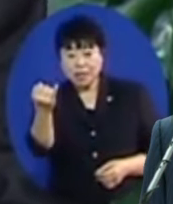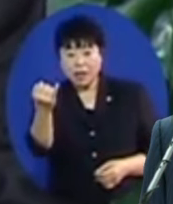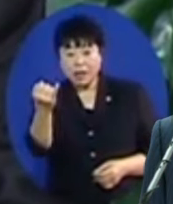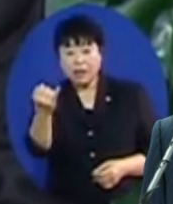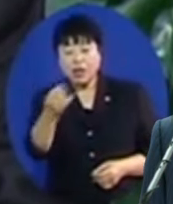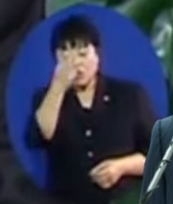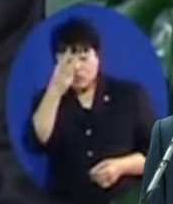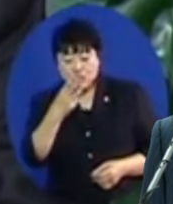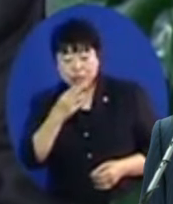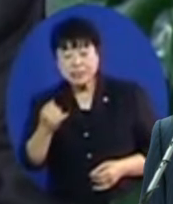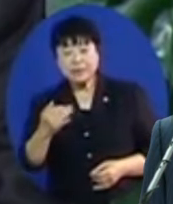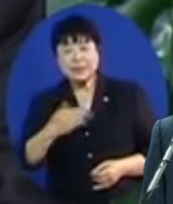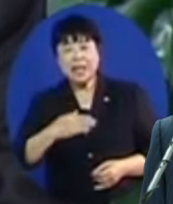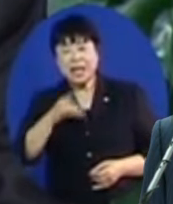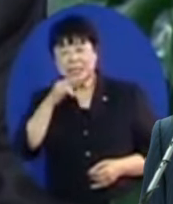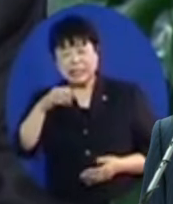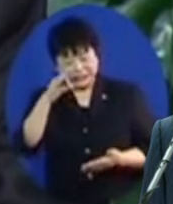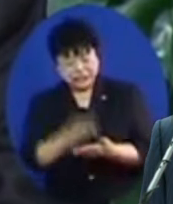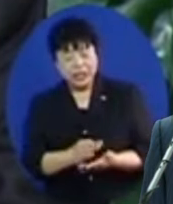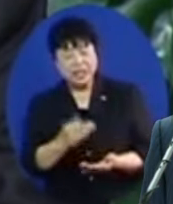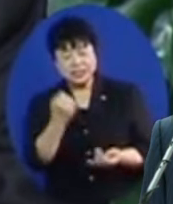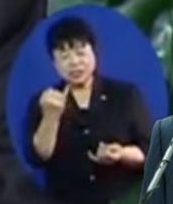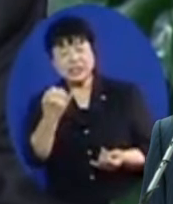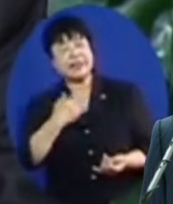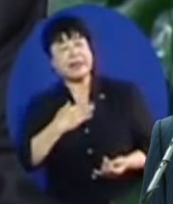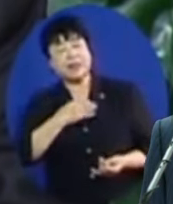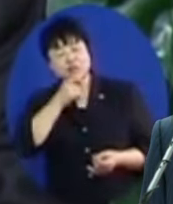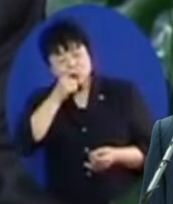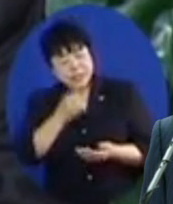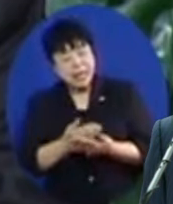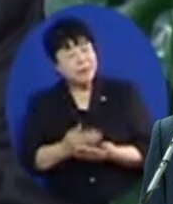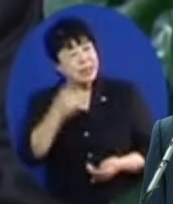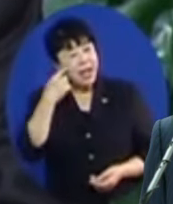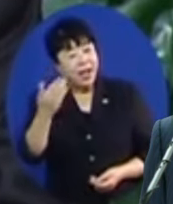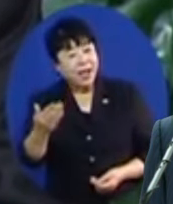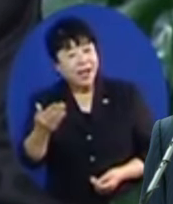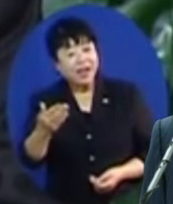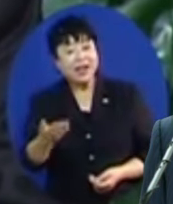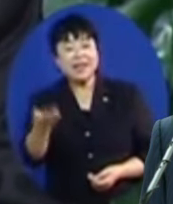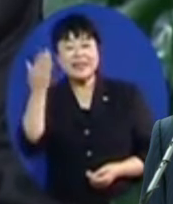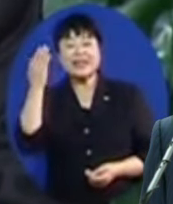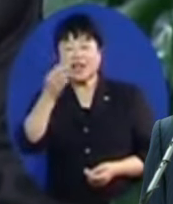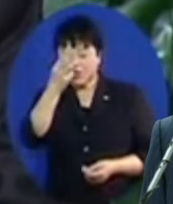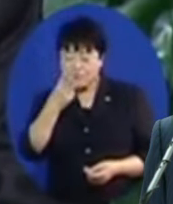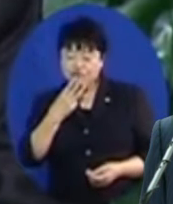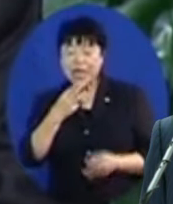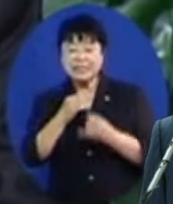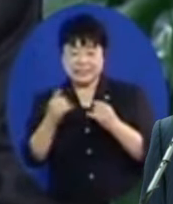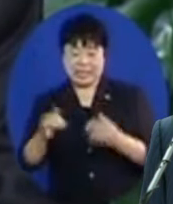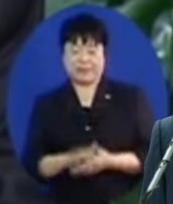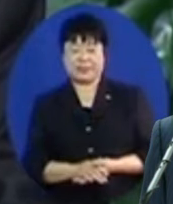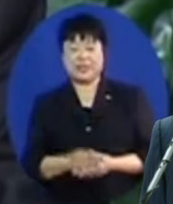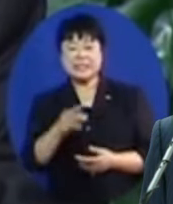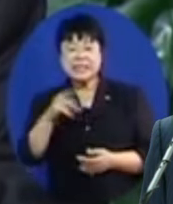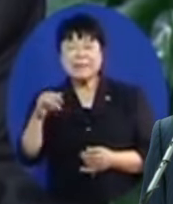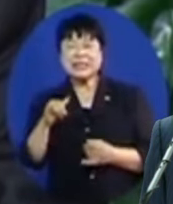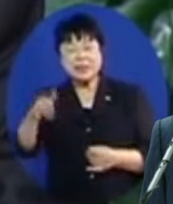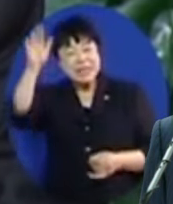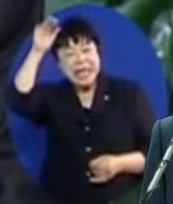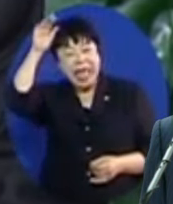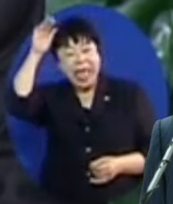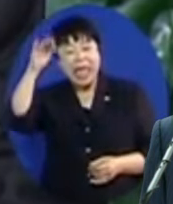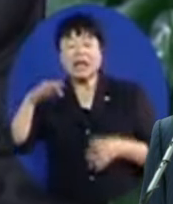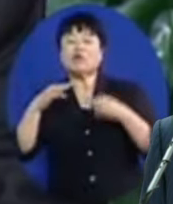당신 유대인으로서 사마리아인 여자인 나에게 어떻게 물을 달라고 합니까? 그 당시에 유대인들은 사마리아인들을 괴랄